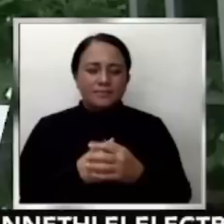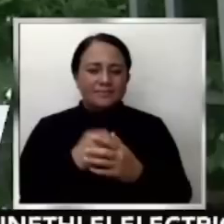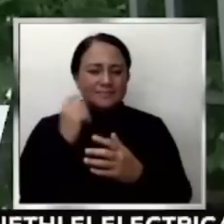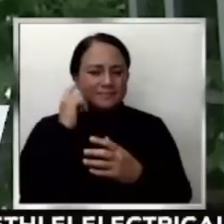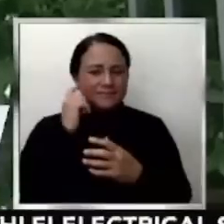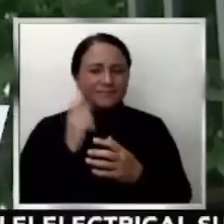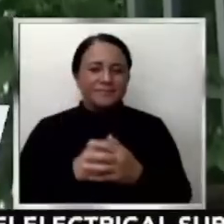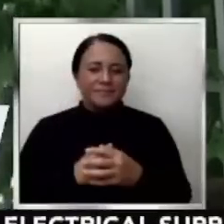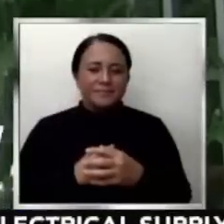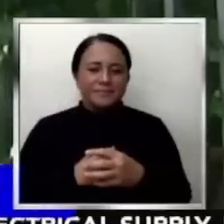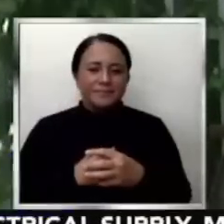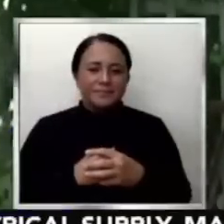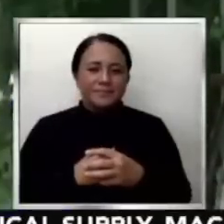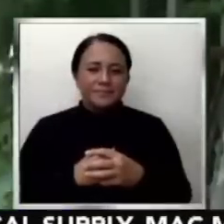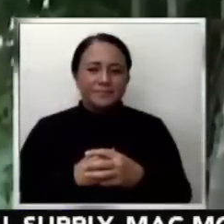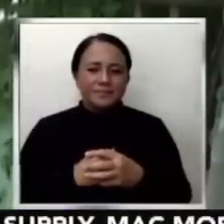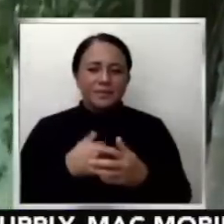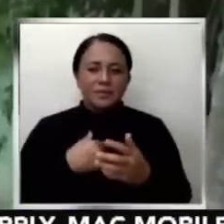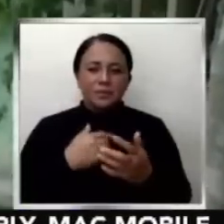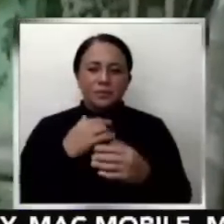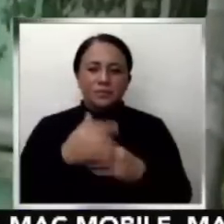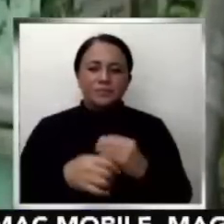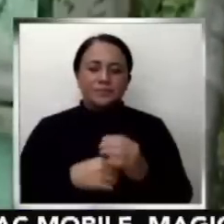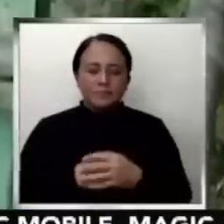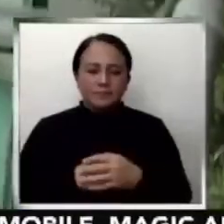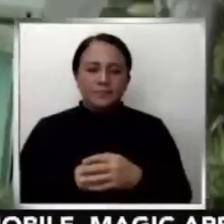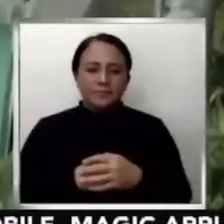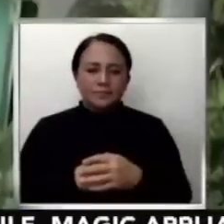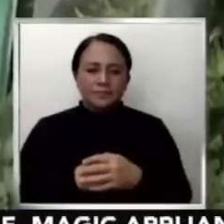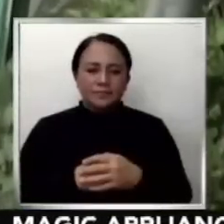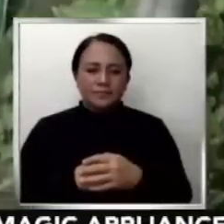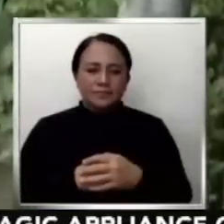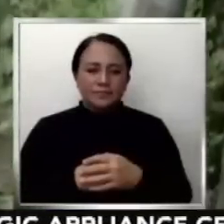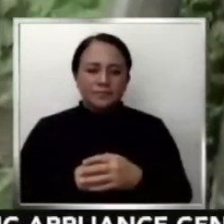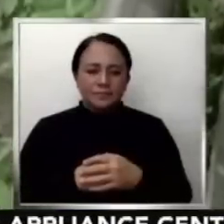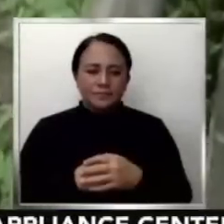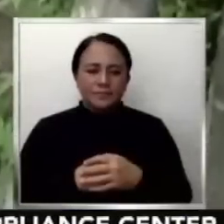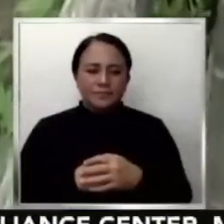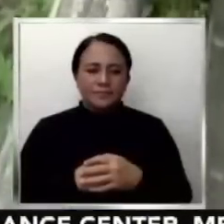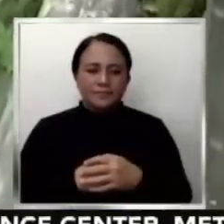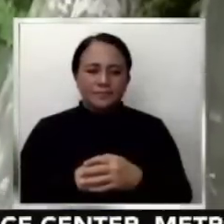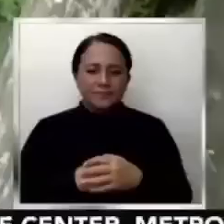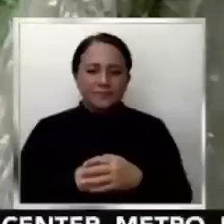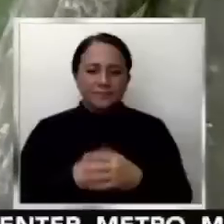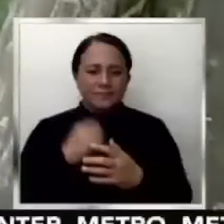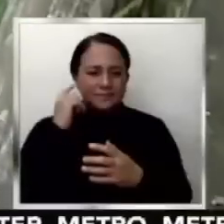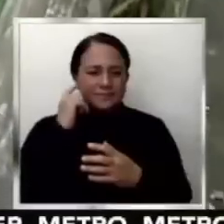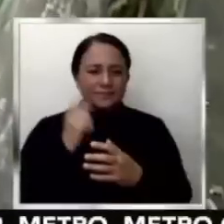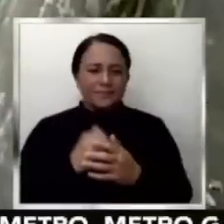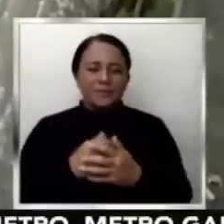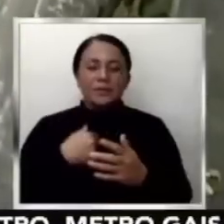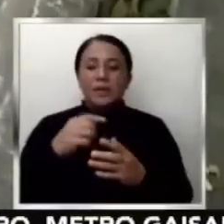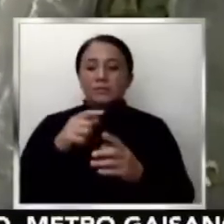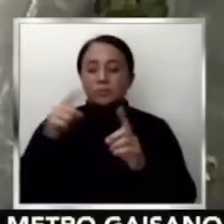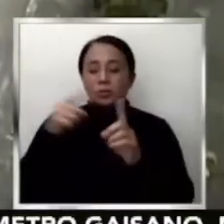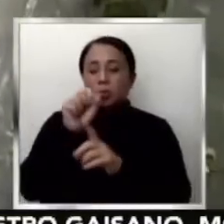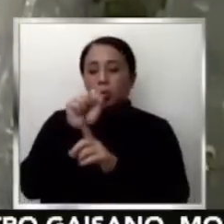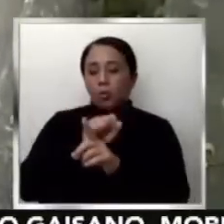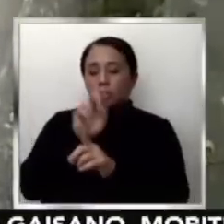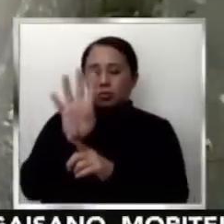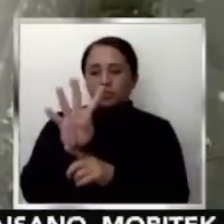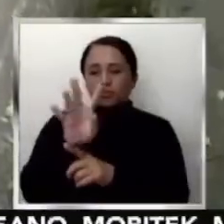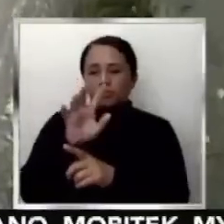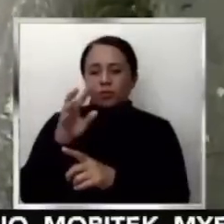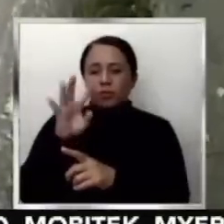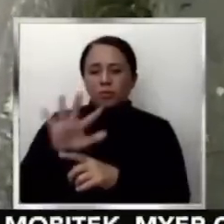tubig. Ang na-release na tubig mula sa 2 dam mula July 27 hanggang August 4, katumbas na ng tubig na kayang